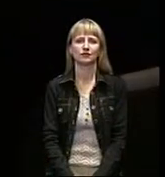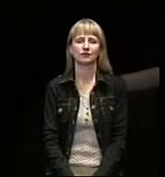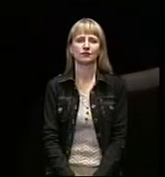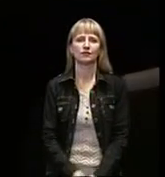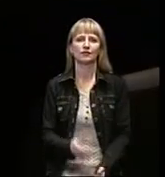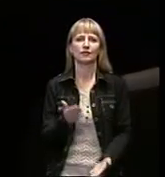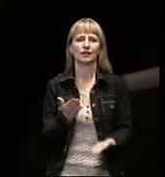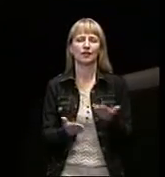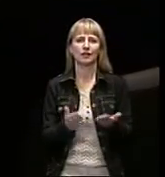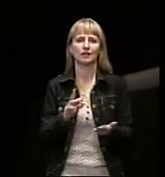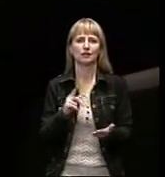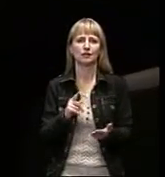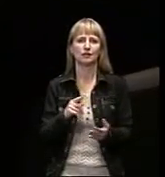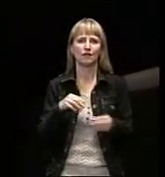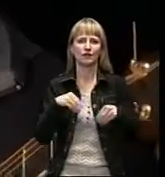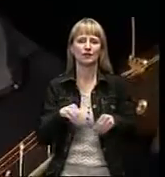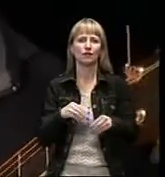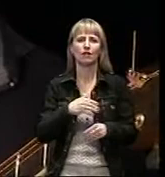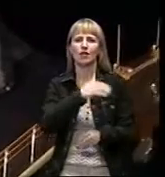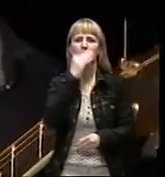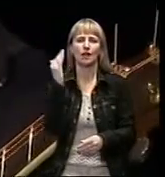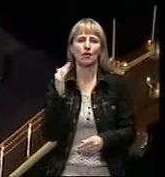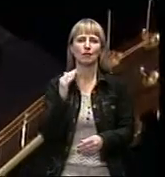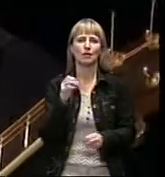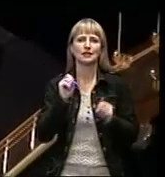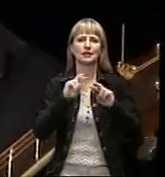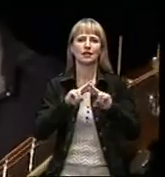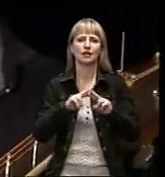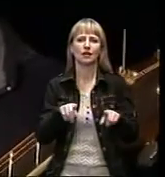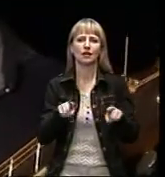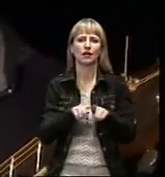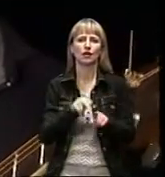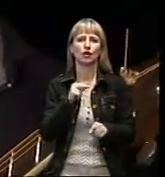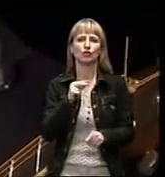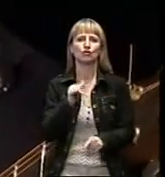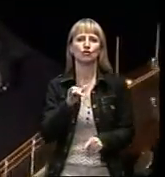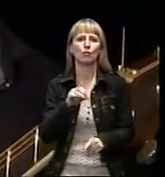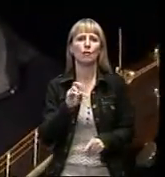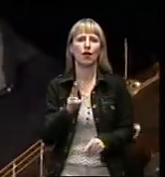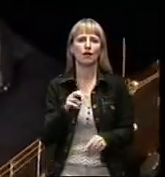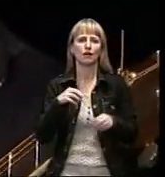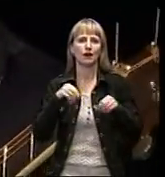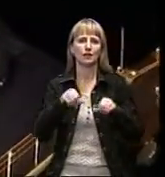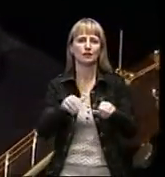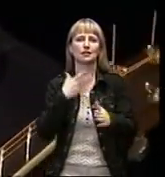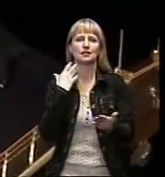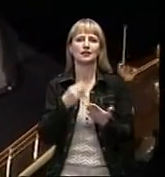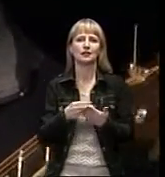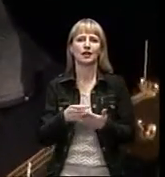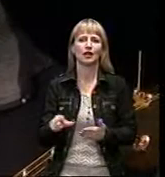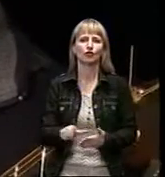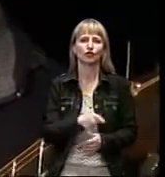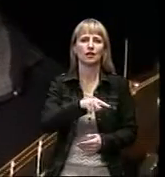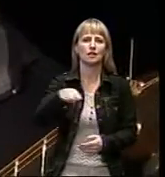Як вишень у саду на небі зірочок, нібито чумак розсипав сіль, річка закручує,